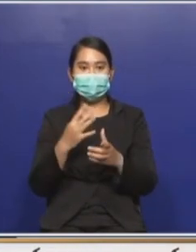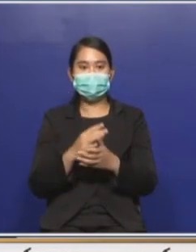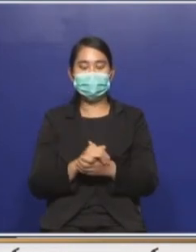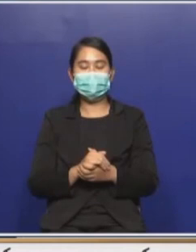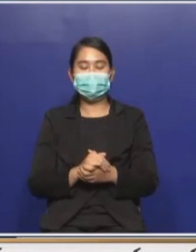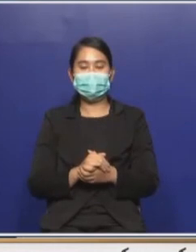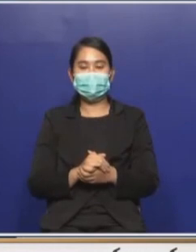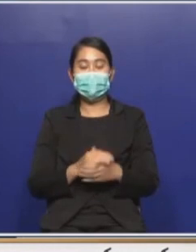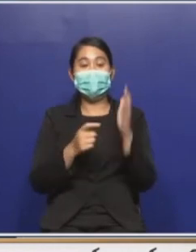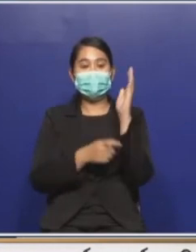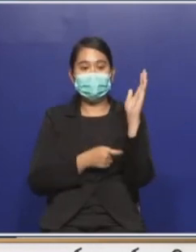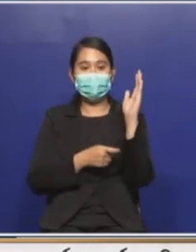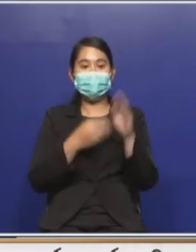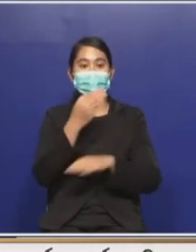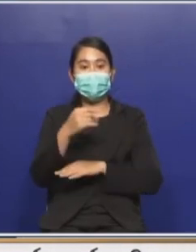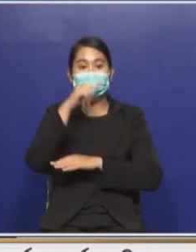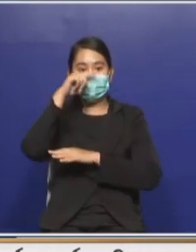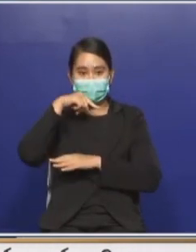ยางแห่งประเทศไทย